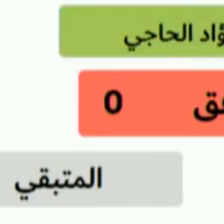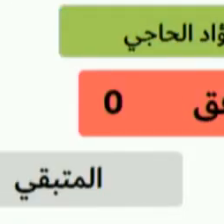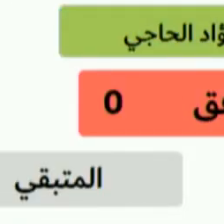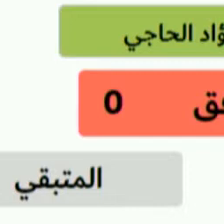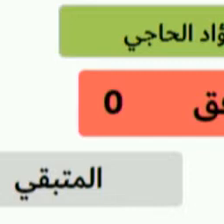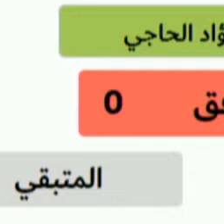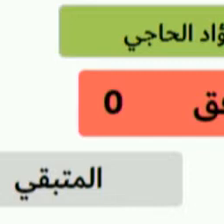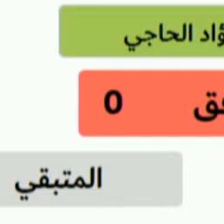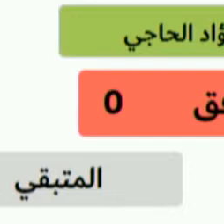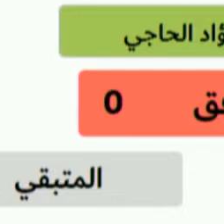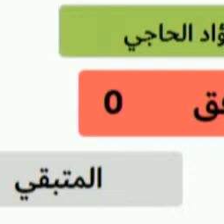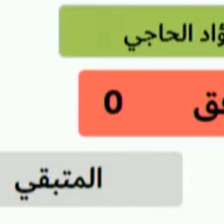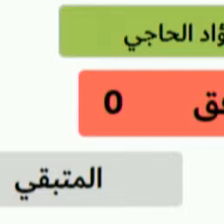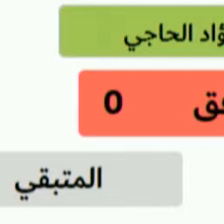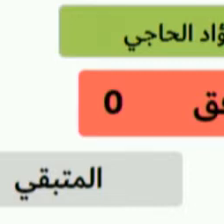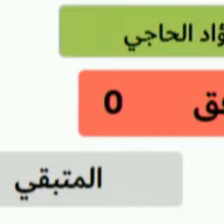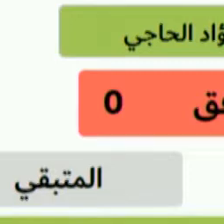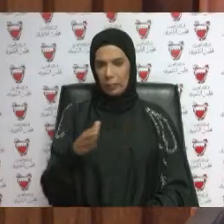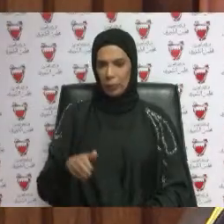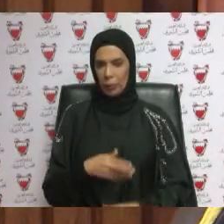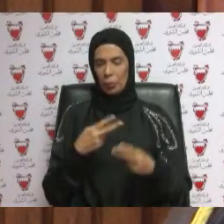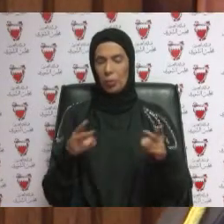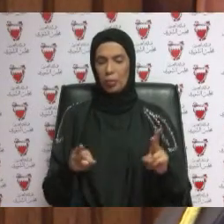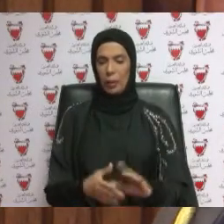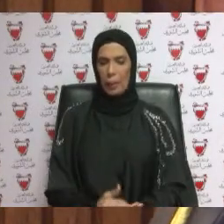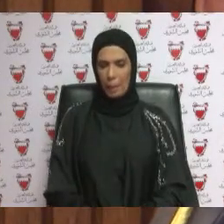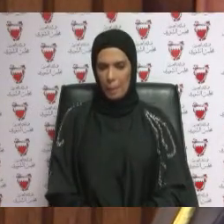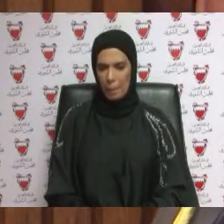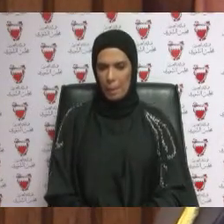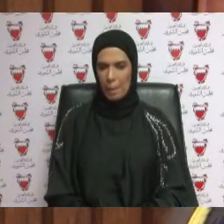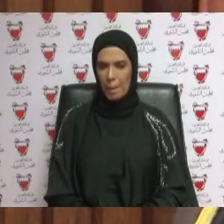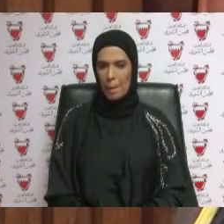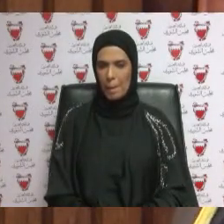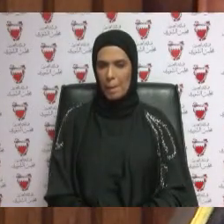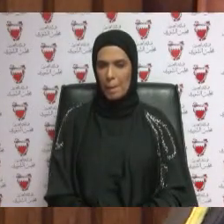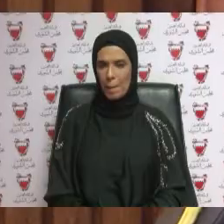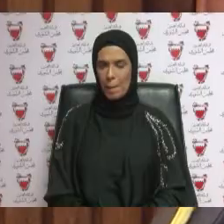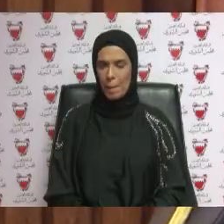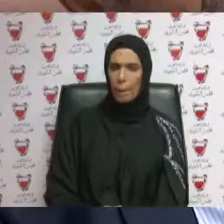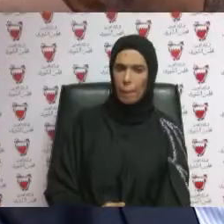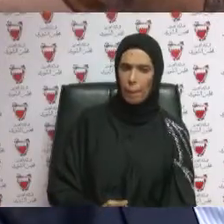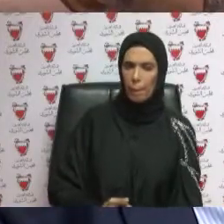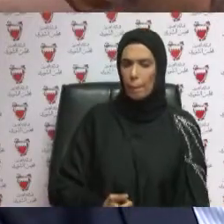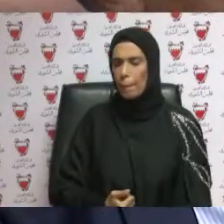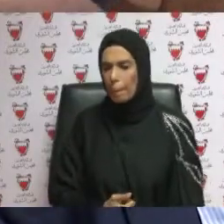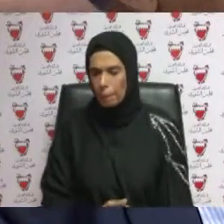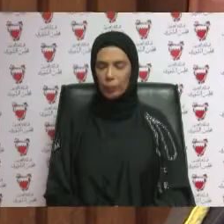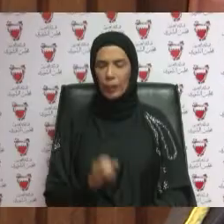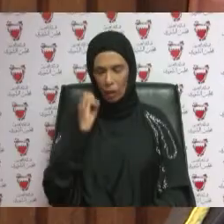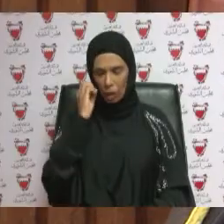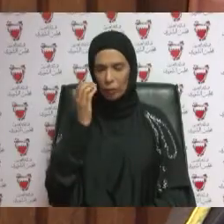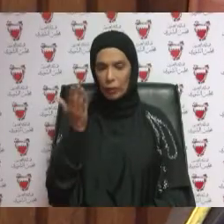الدراسة، أغلبية موافقة. مشكورين، مشكورة. اقترحت